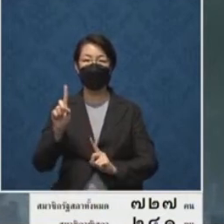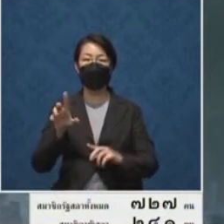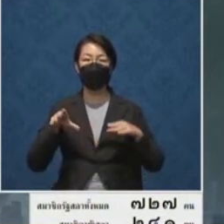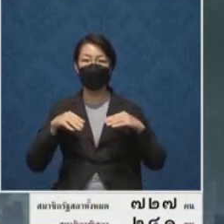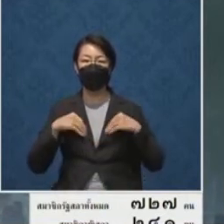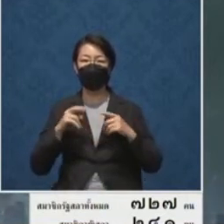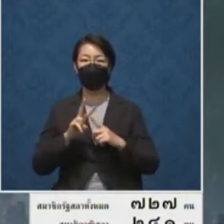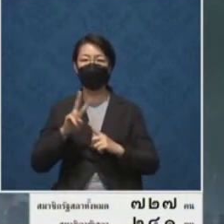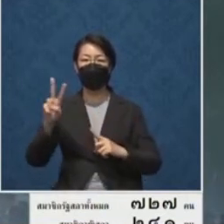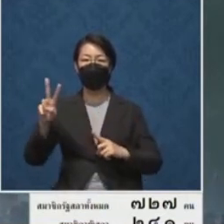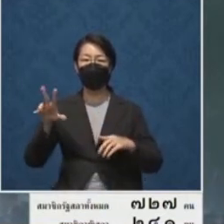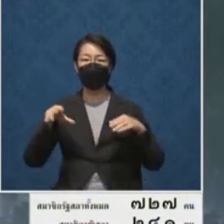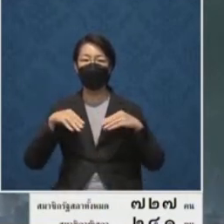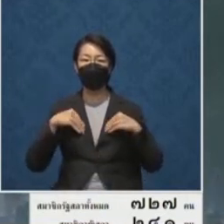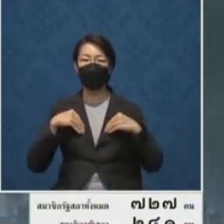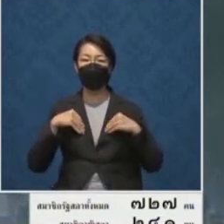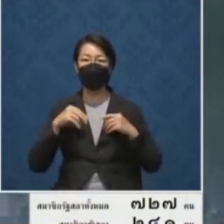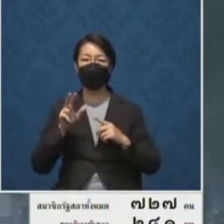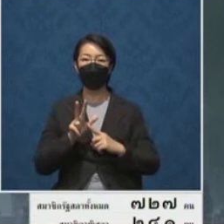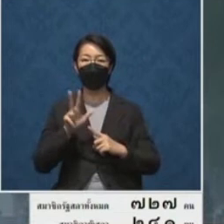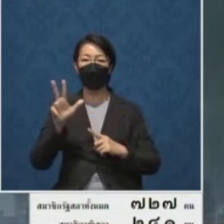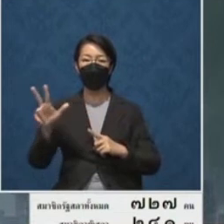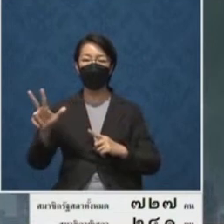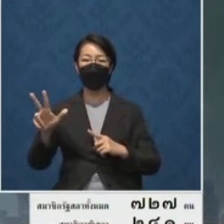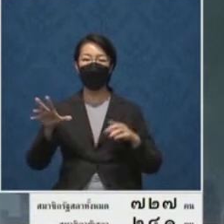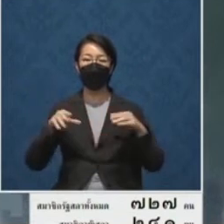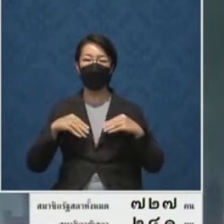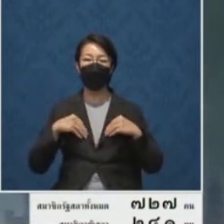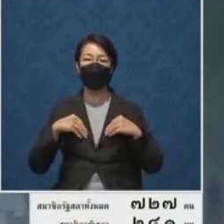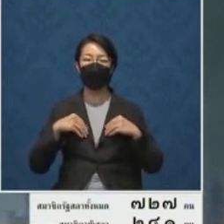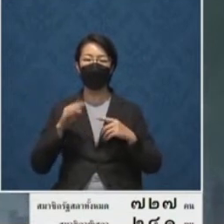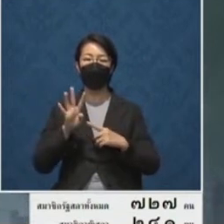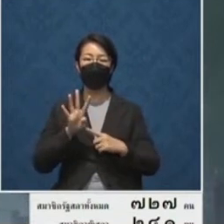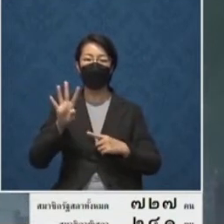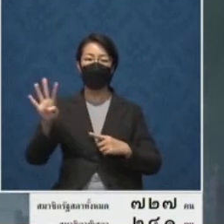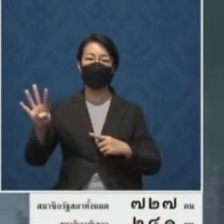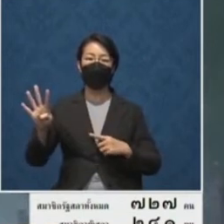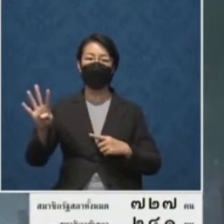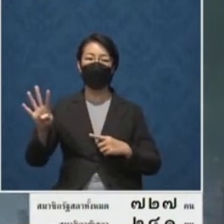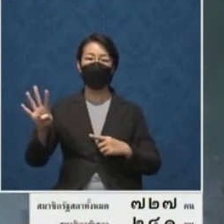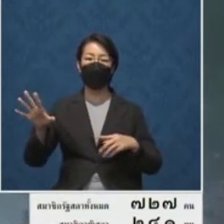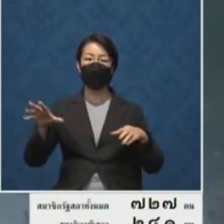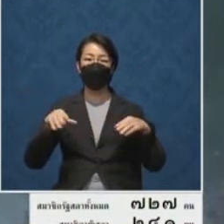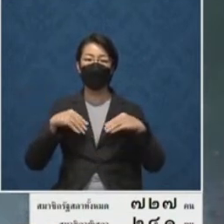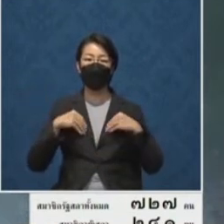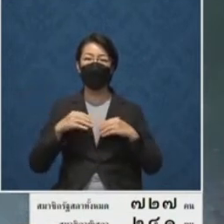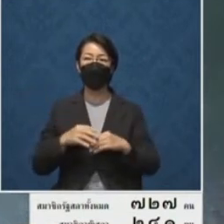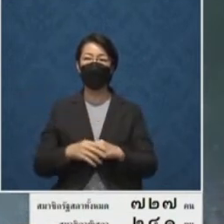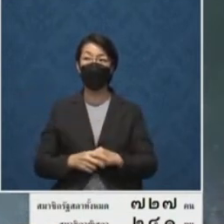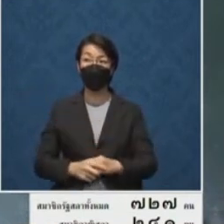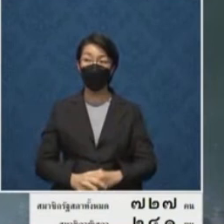รับหลักการ2รับหลักการ3รับหลักการและ4รับหลัก